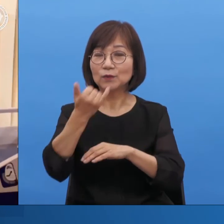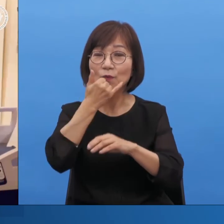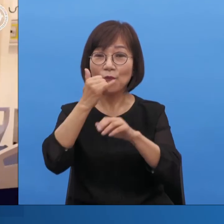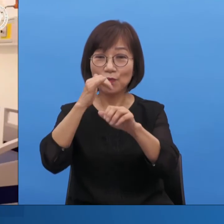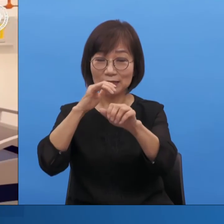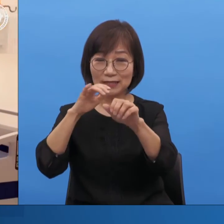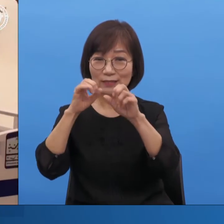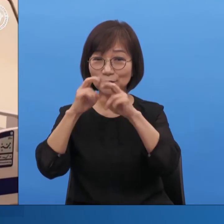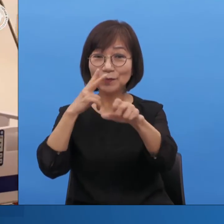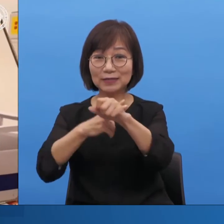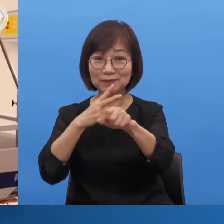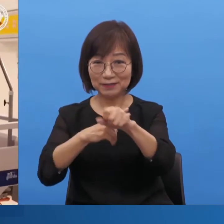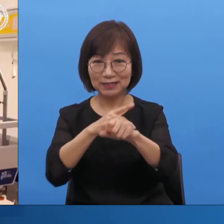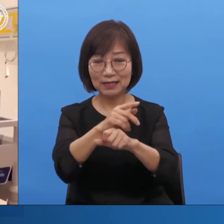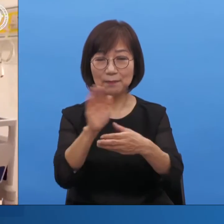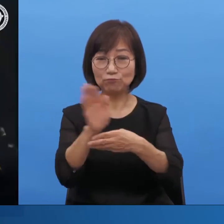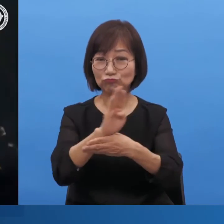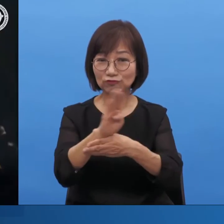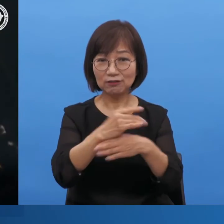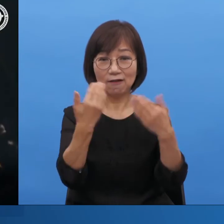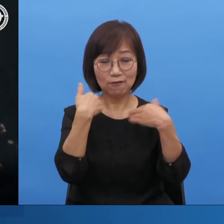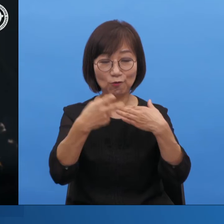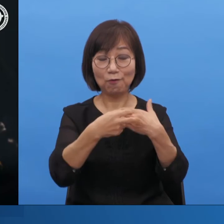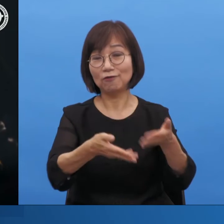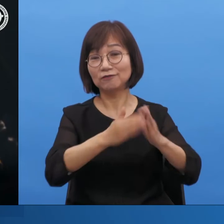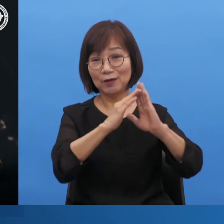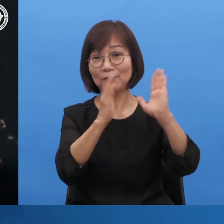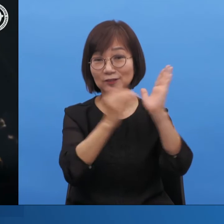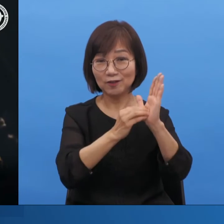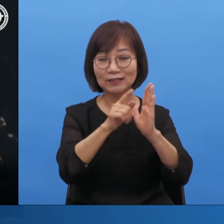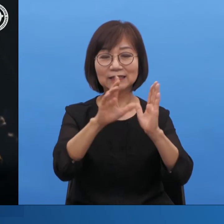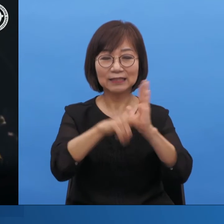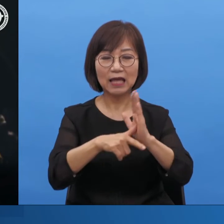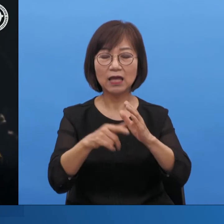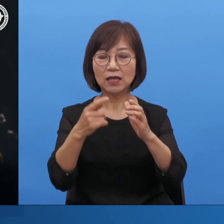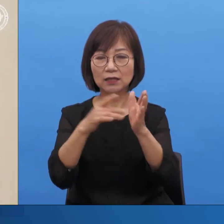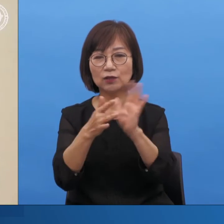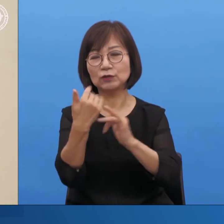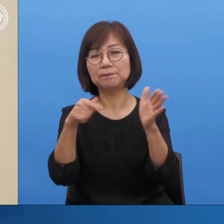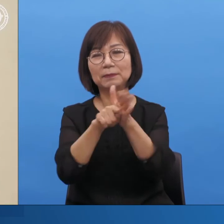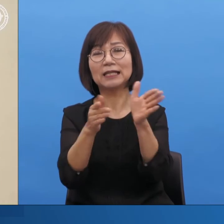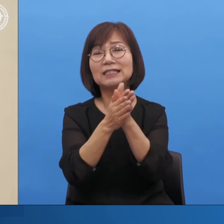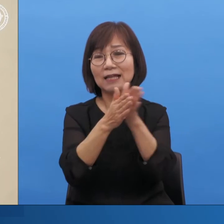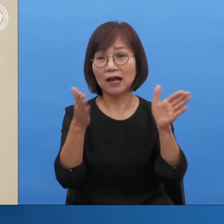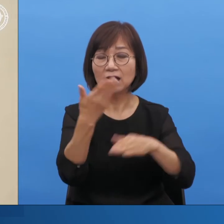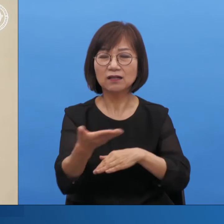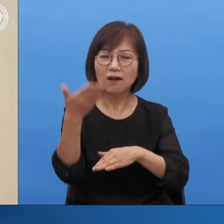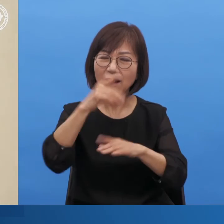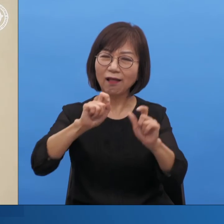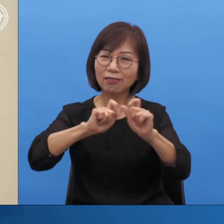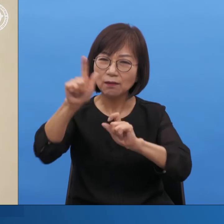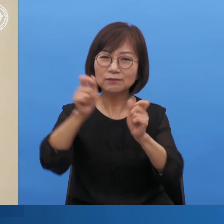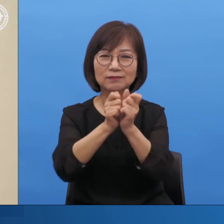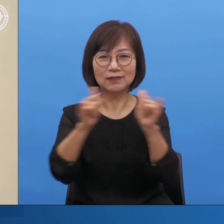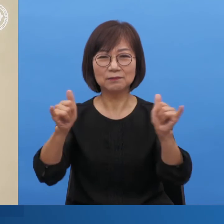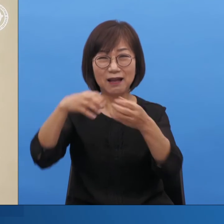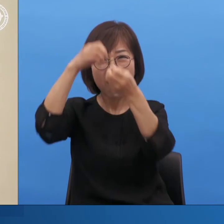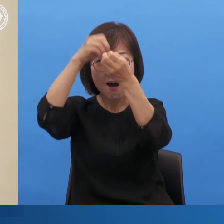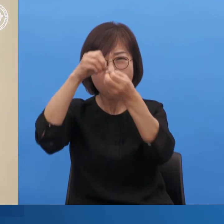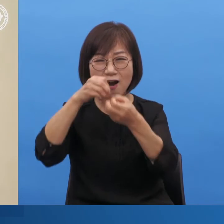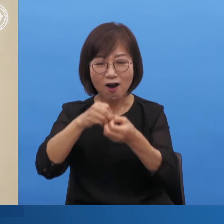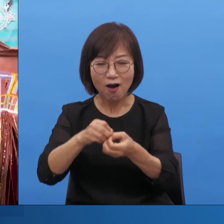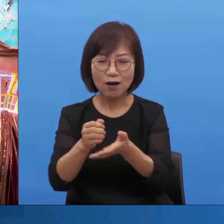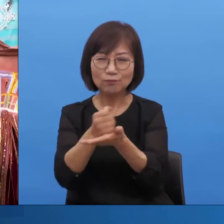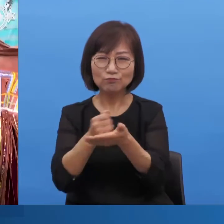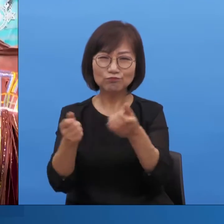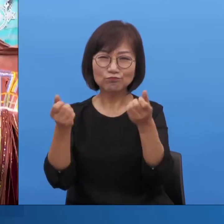학교, 병원 등을 세우며 복음을 전했고 이때 많은 이가 개신교로 개종하였습니다. 하지만 여전히 상당수의 인원은 전통 토착신앙을